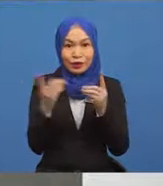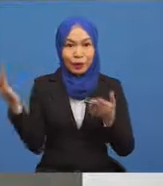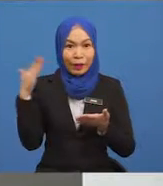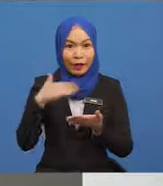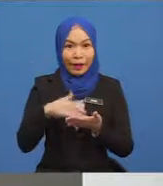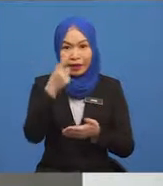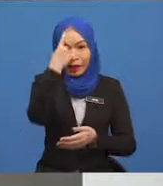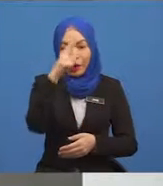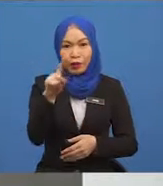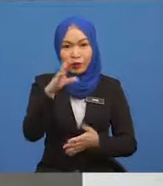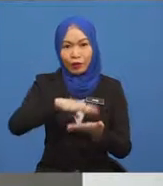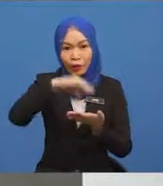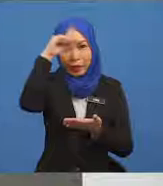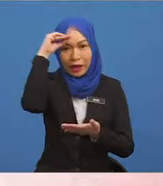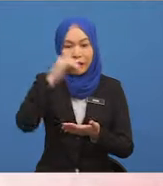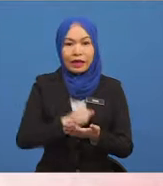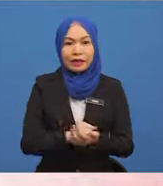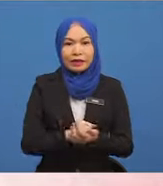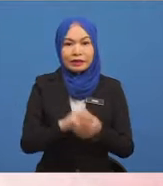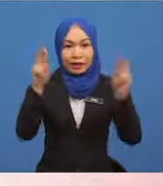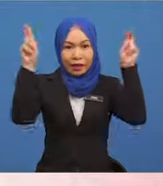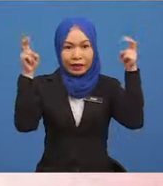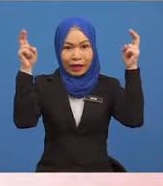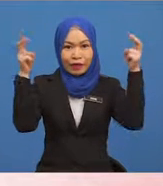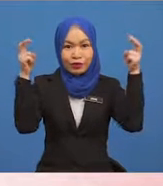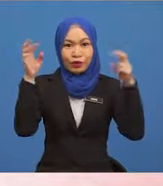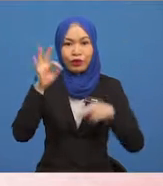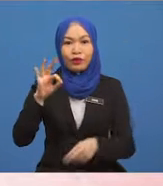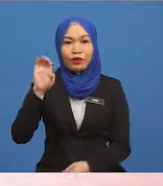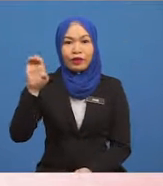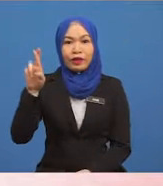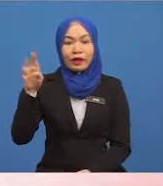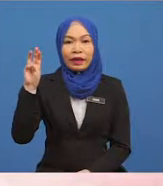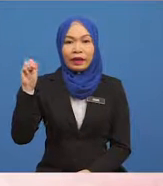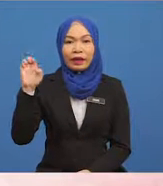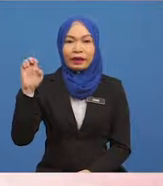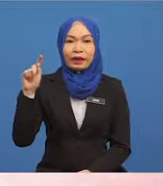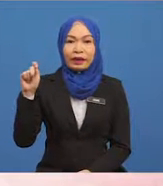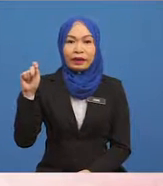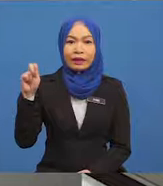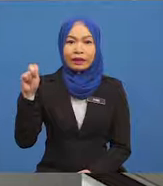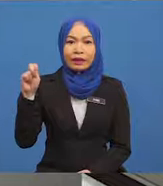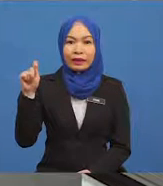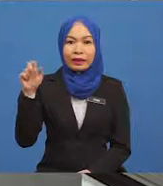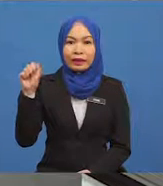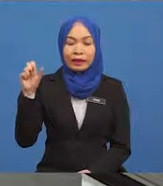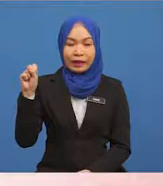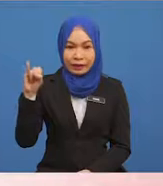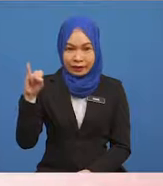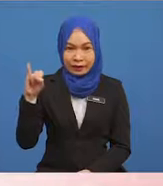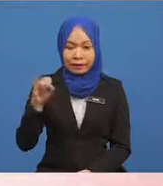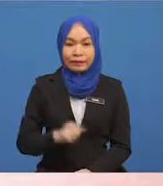pembelajaran berkaitan subtopik fermentasi. Di akhir sesi ini, cikgu